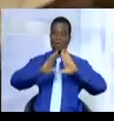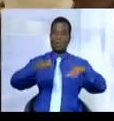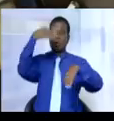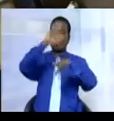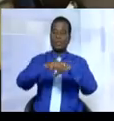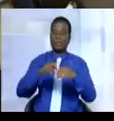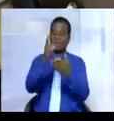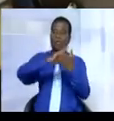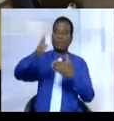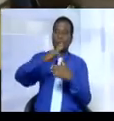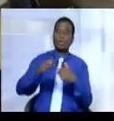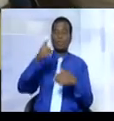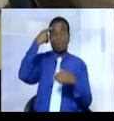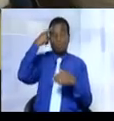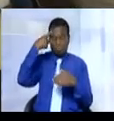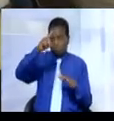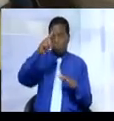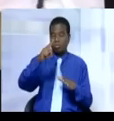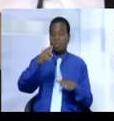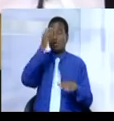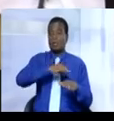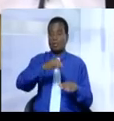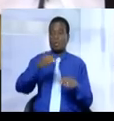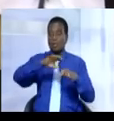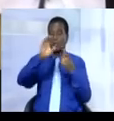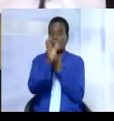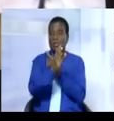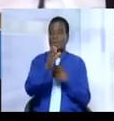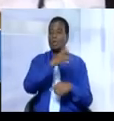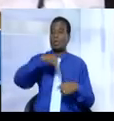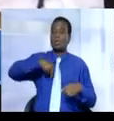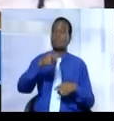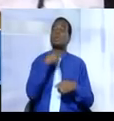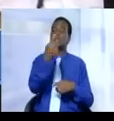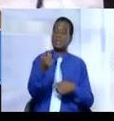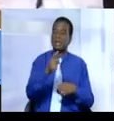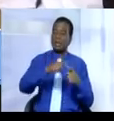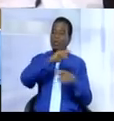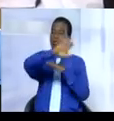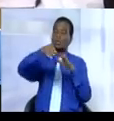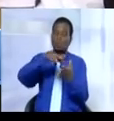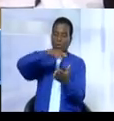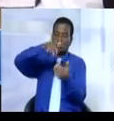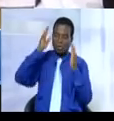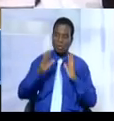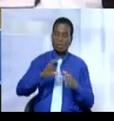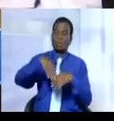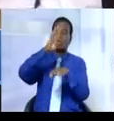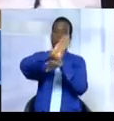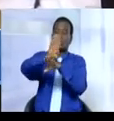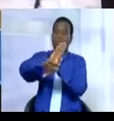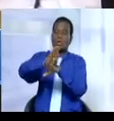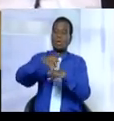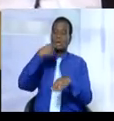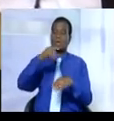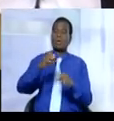campus pour favoriser les conditions d'études. Nous voulons porter à la connaissance de tous les étudiants de l'université à Saint-Ouattara qu'il